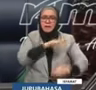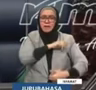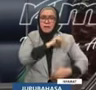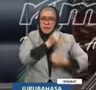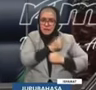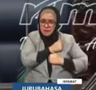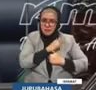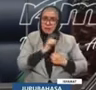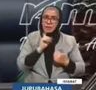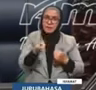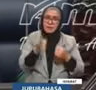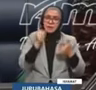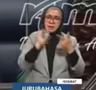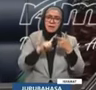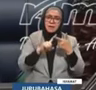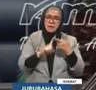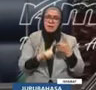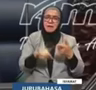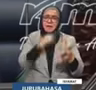pegunungan